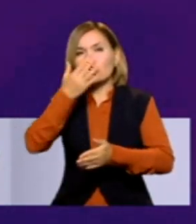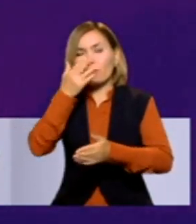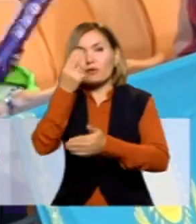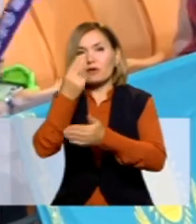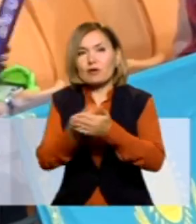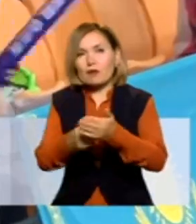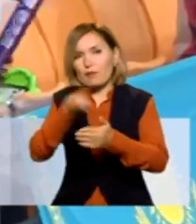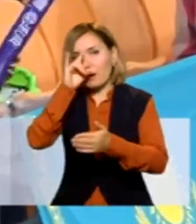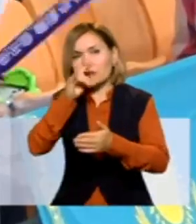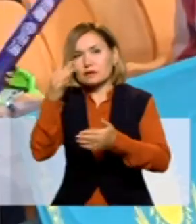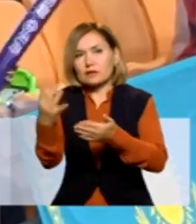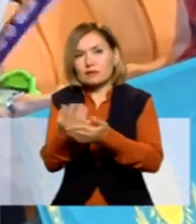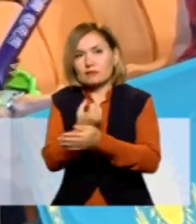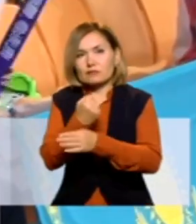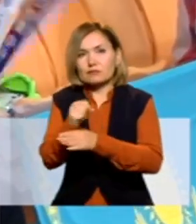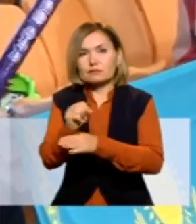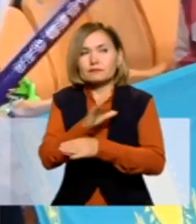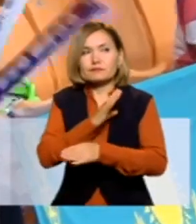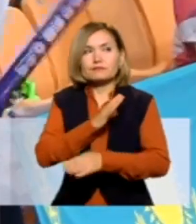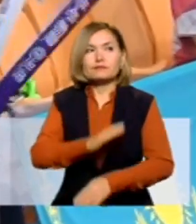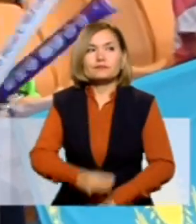түсті.